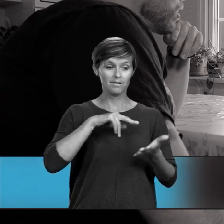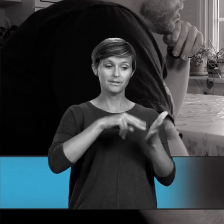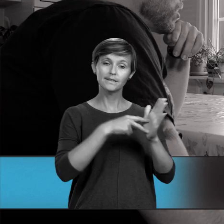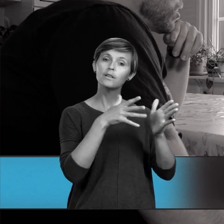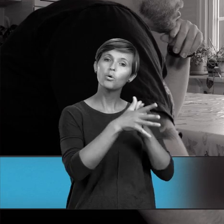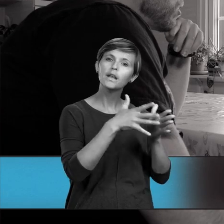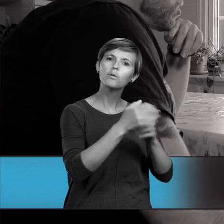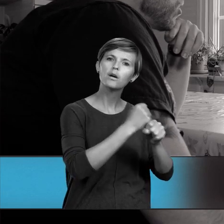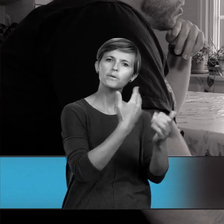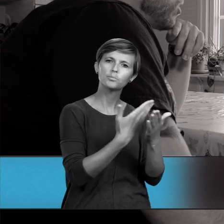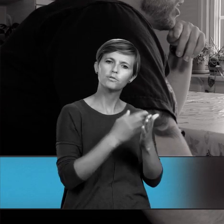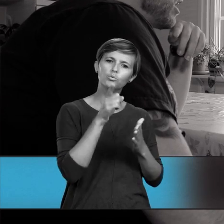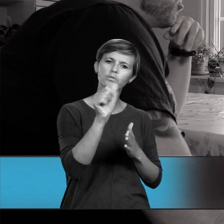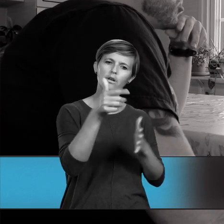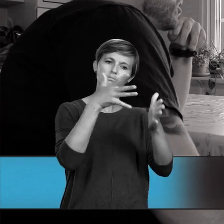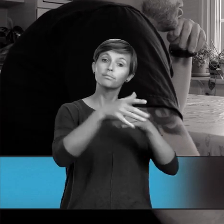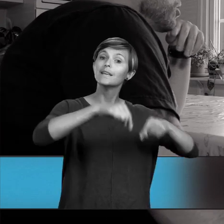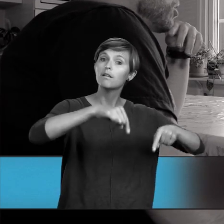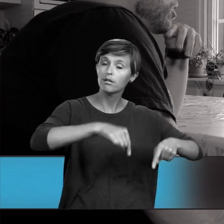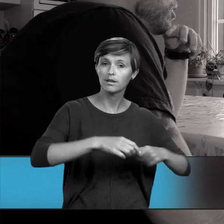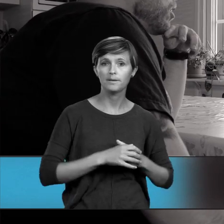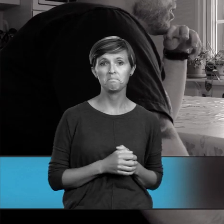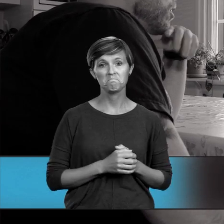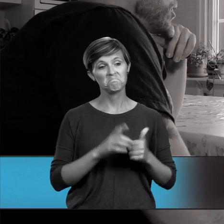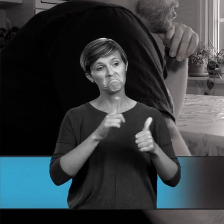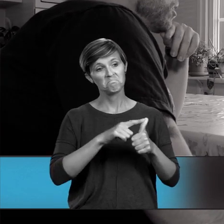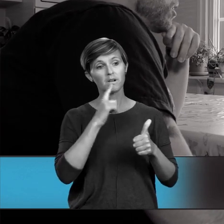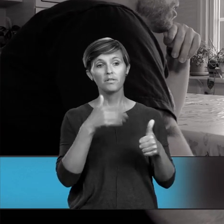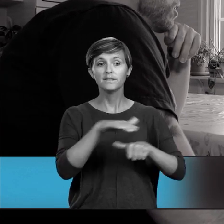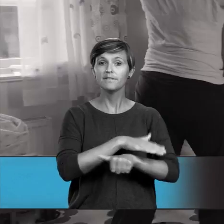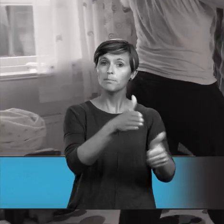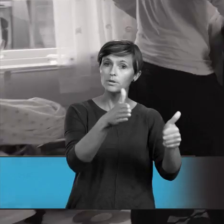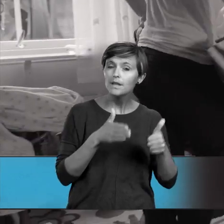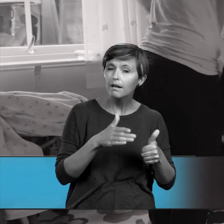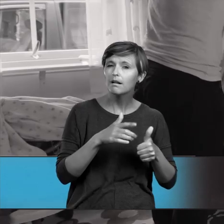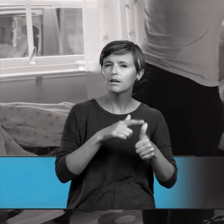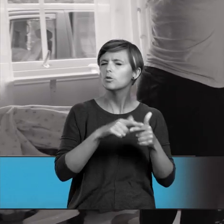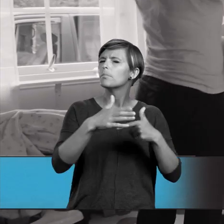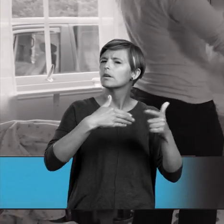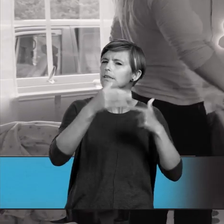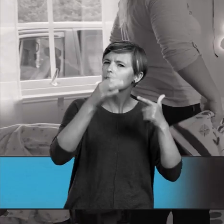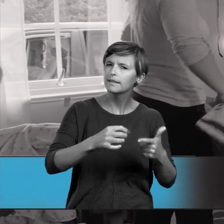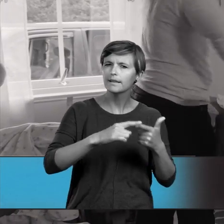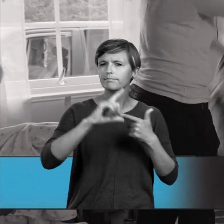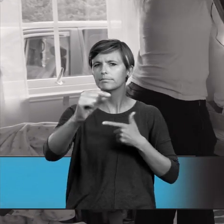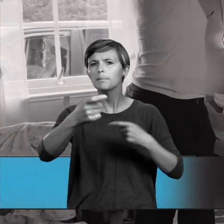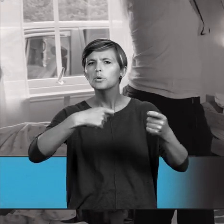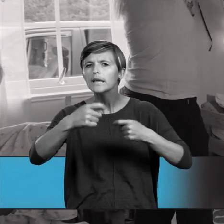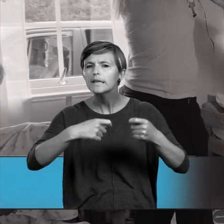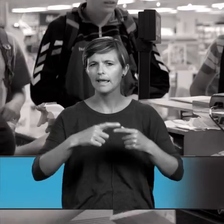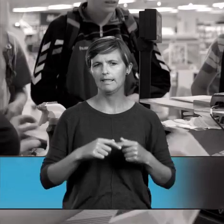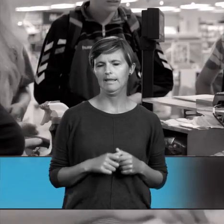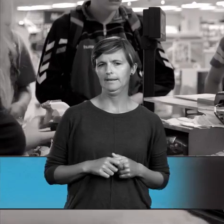jeg og assistenten igjennom arbeidsoppgavene som hun skal gjøre i dag. Det kan være skift på senga, ikke sant, og sånne praktiske ting.